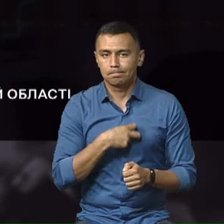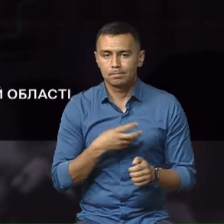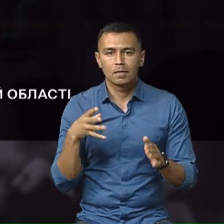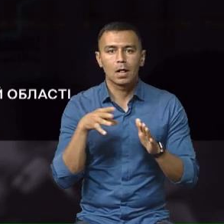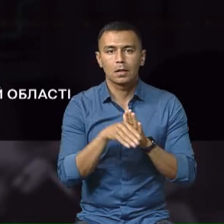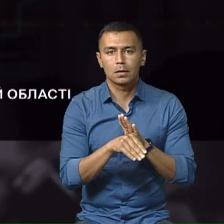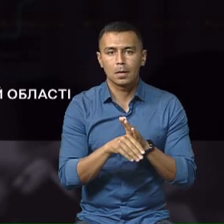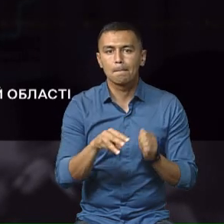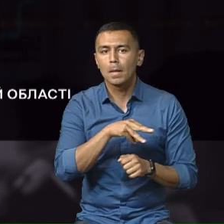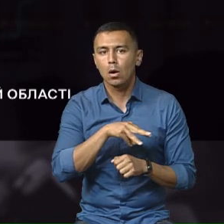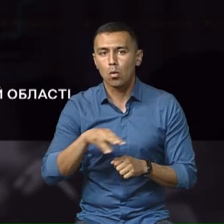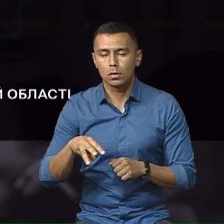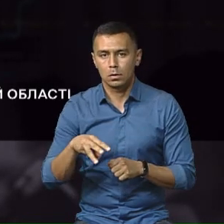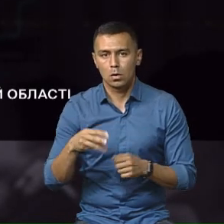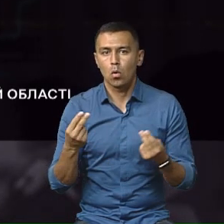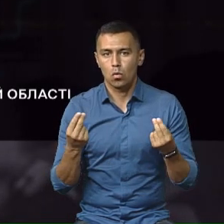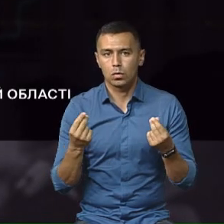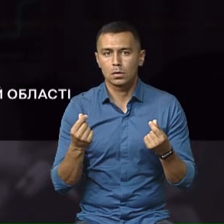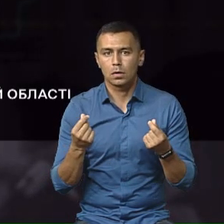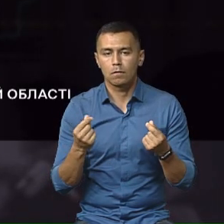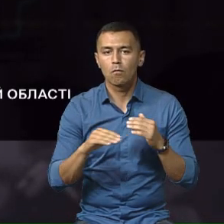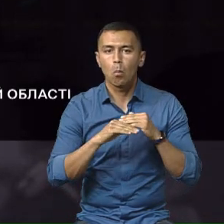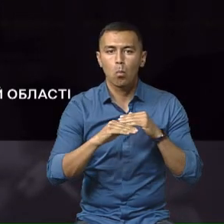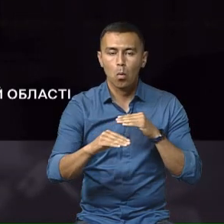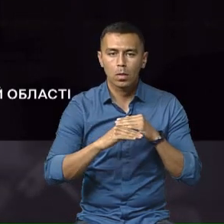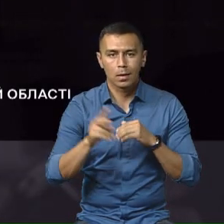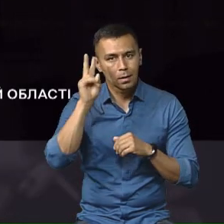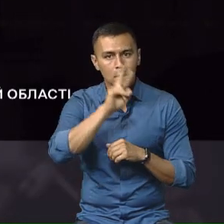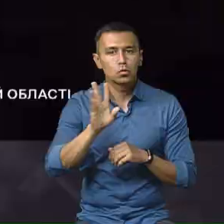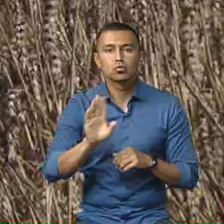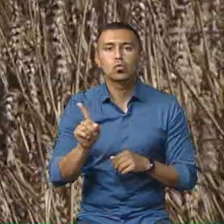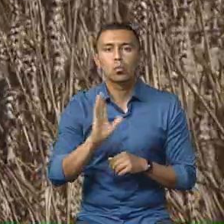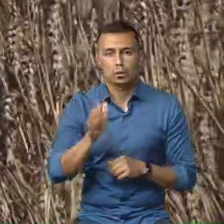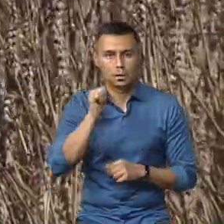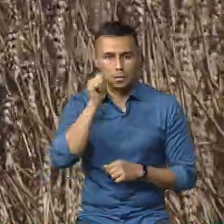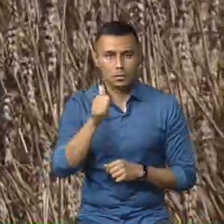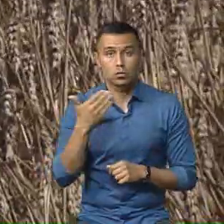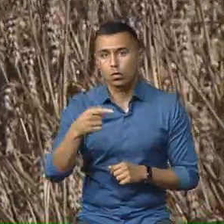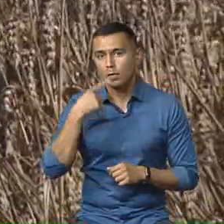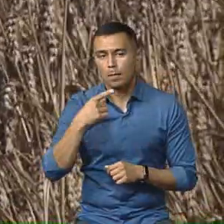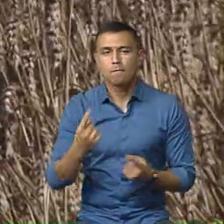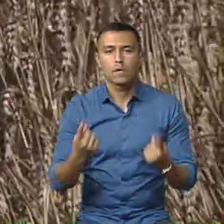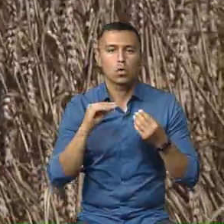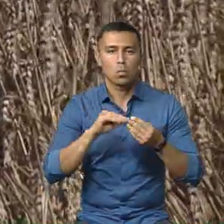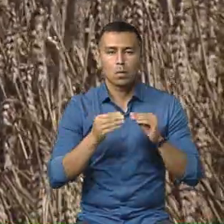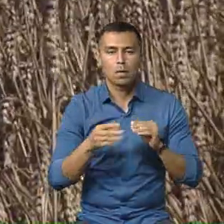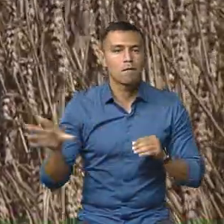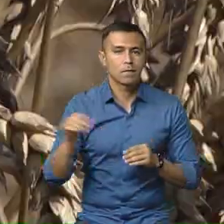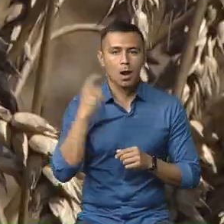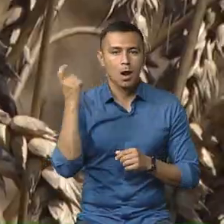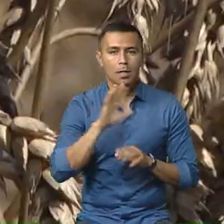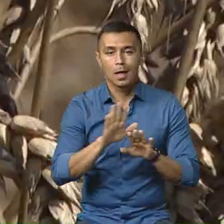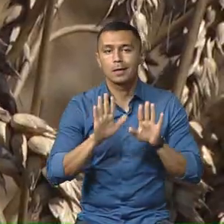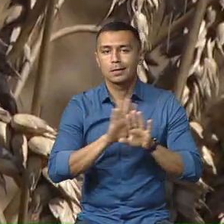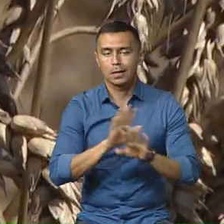вкладувати мільйони грошей в поле, не знаючи, що буде завтра. За його словами, великою проблемою усіх аграріїв, не